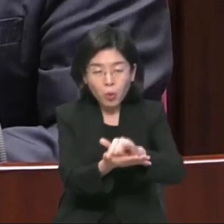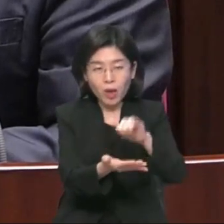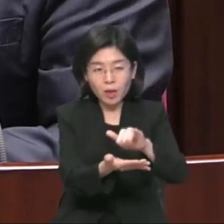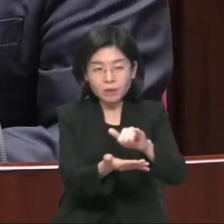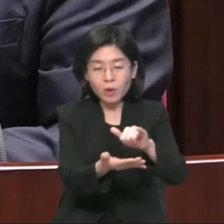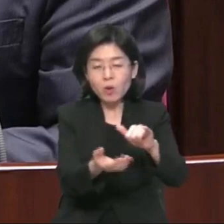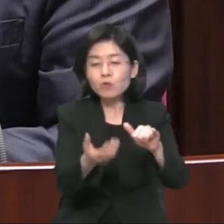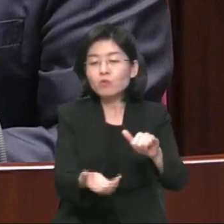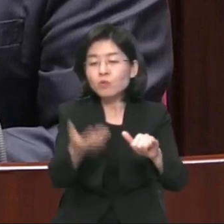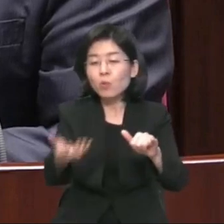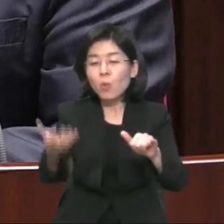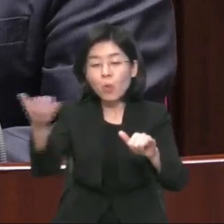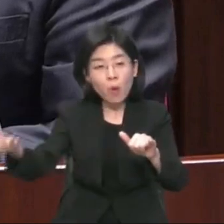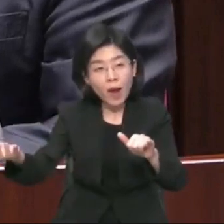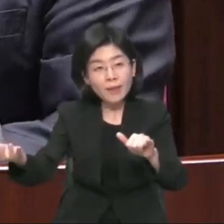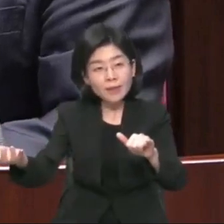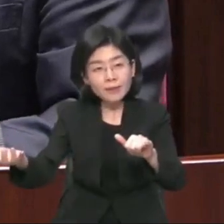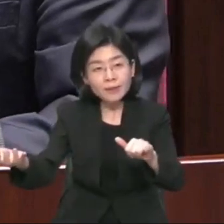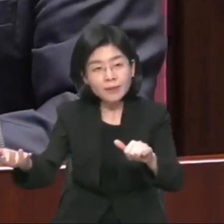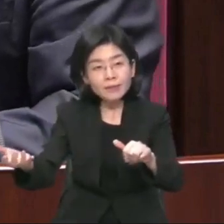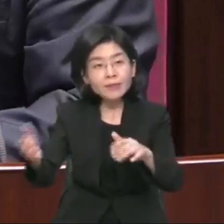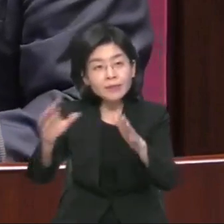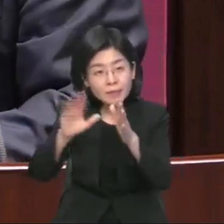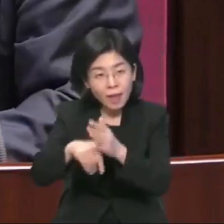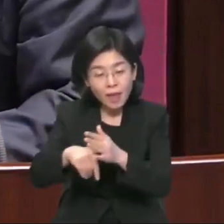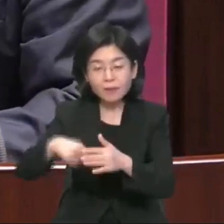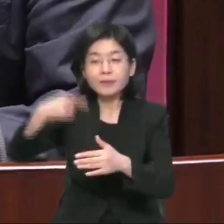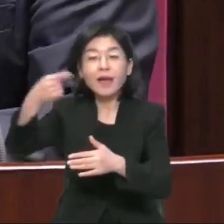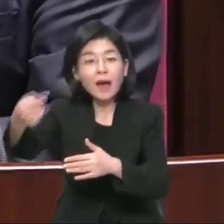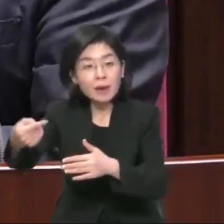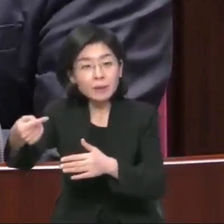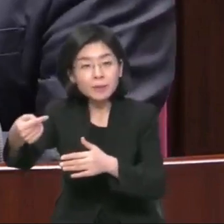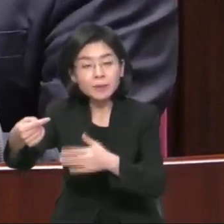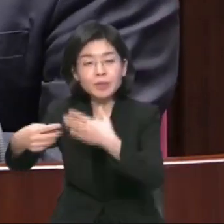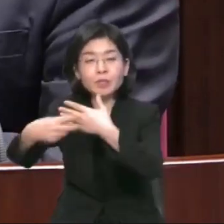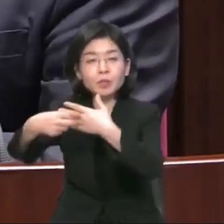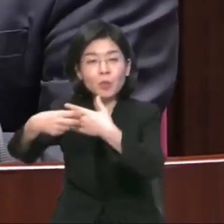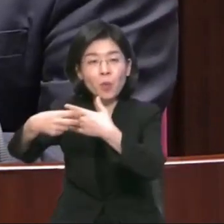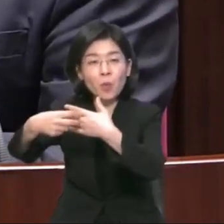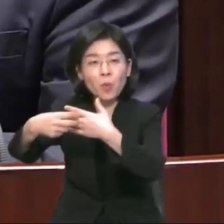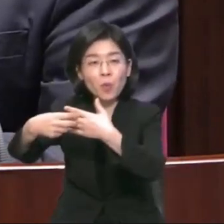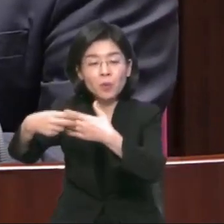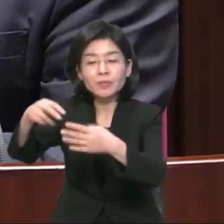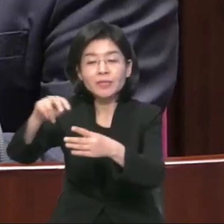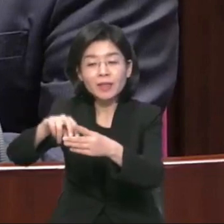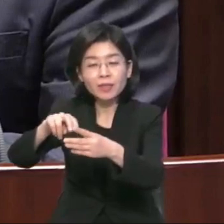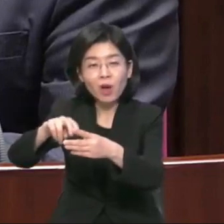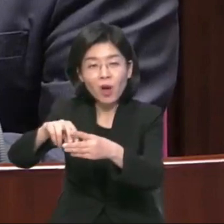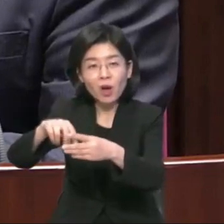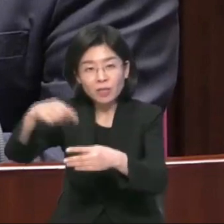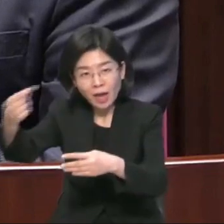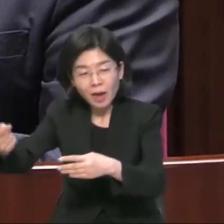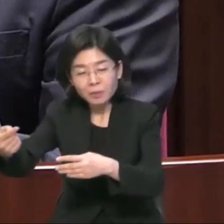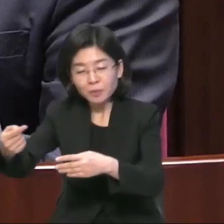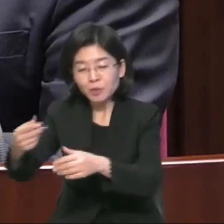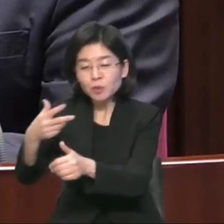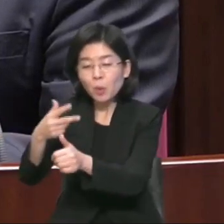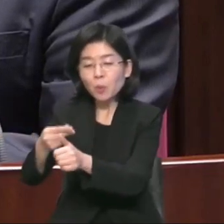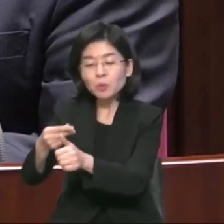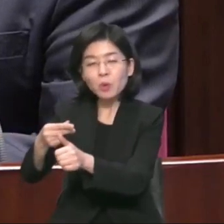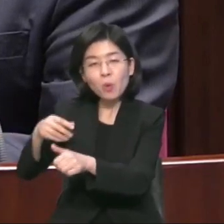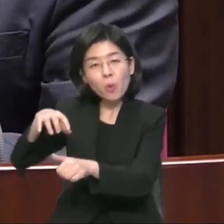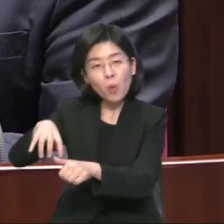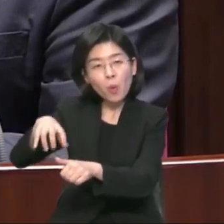유통센터까지 가는 것까지만 했는데 그 다음 단계 의료센터라든가 또 그 말단 접종하는 그 센터까지